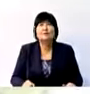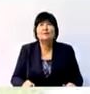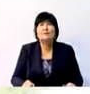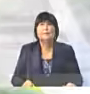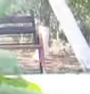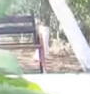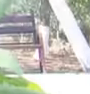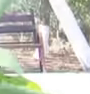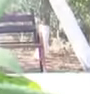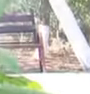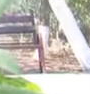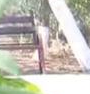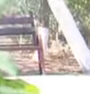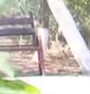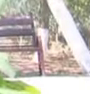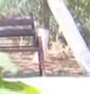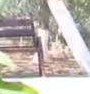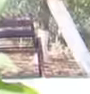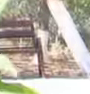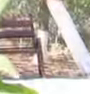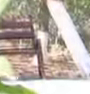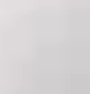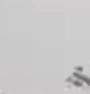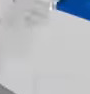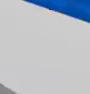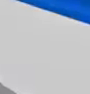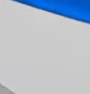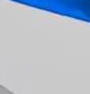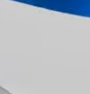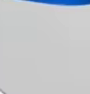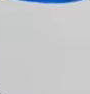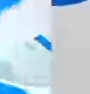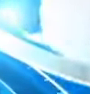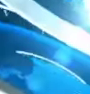Талғат Әлменов, Төрехан Қожахметов, Қызылорда телеарнасы.